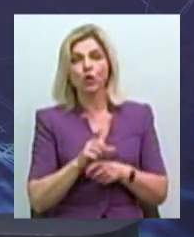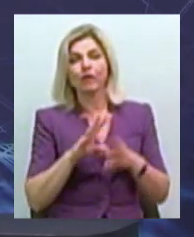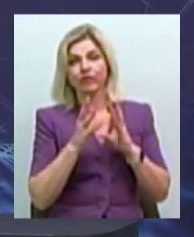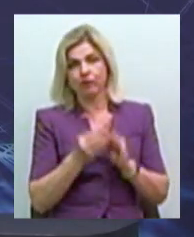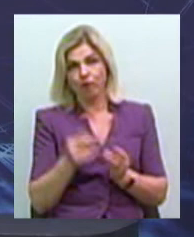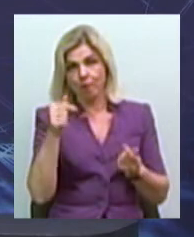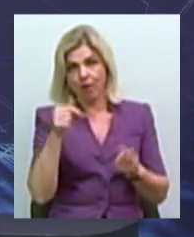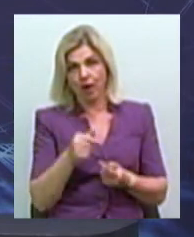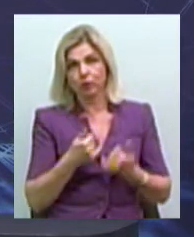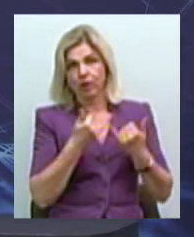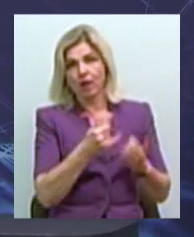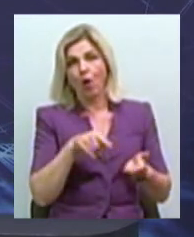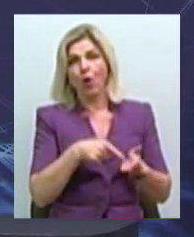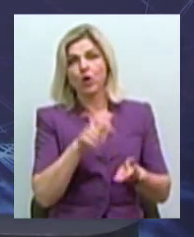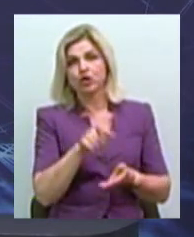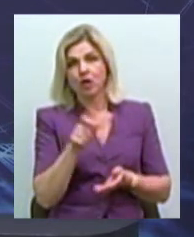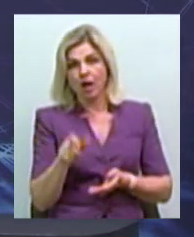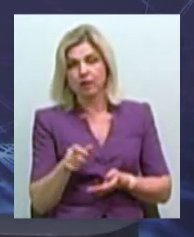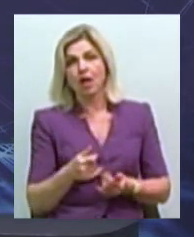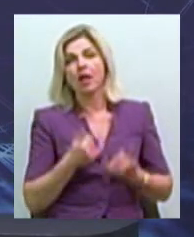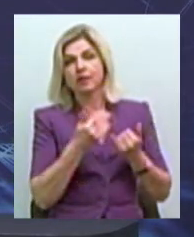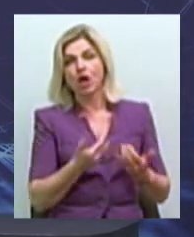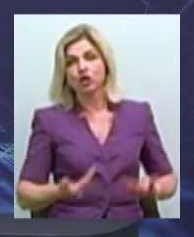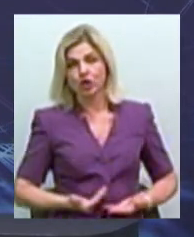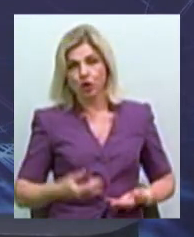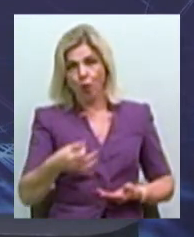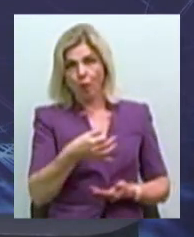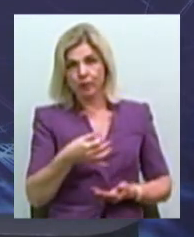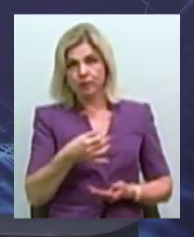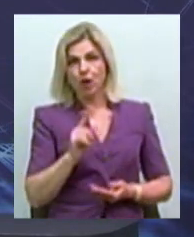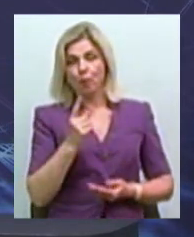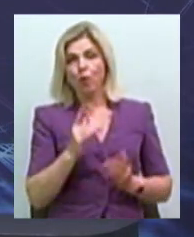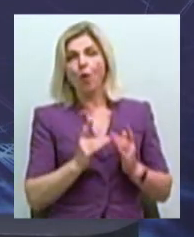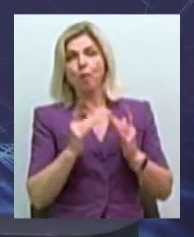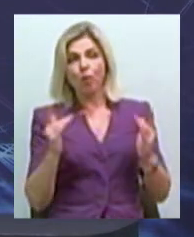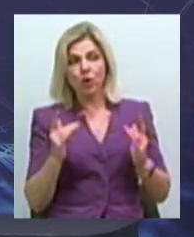для горожан, который больше всего подходит для жителей области, потому что мост